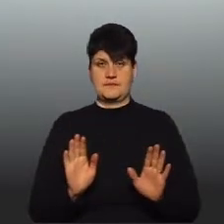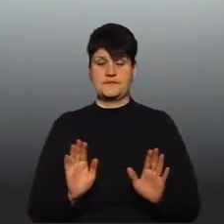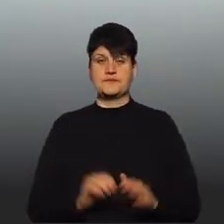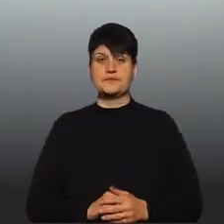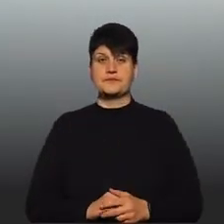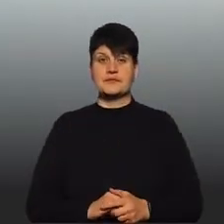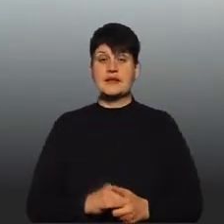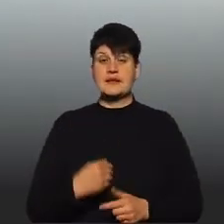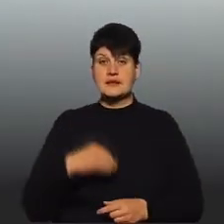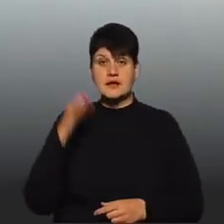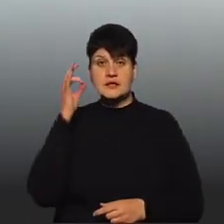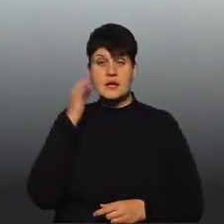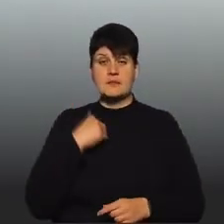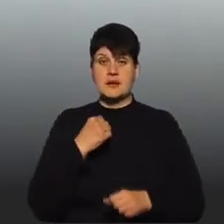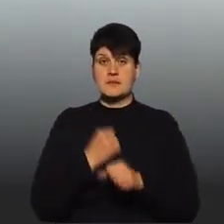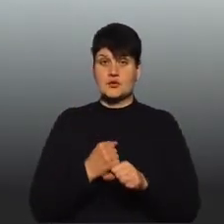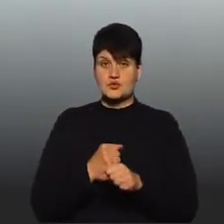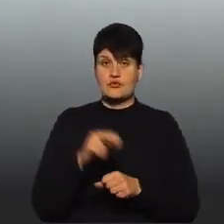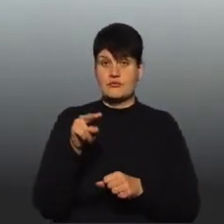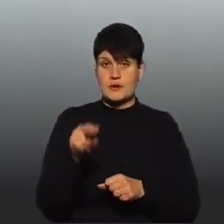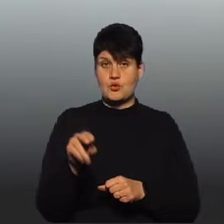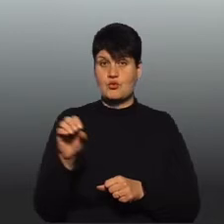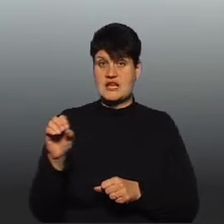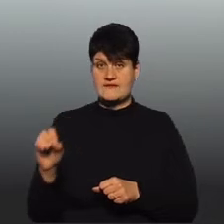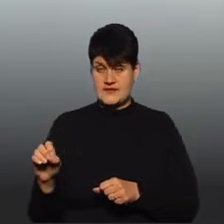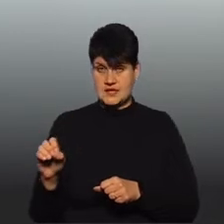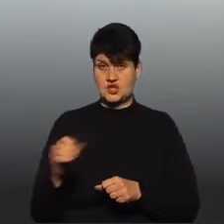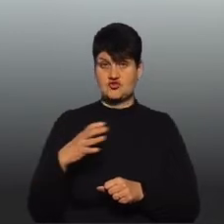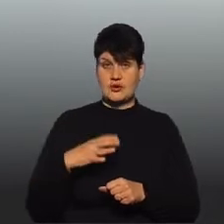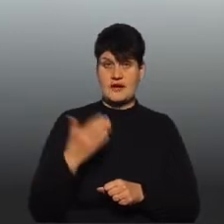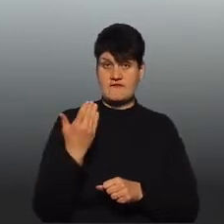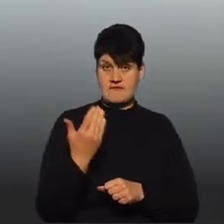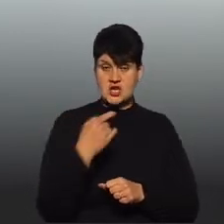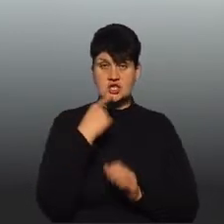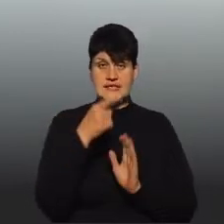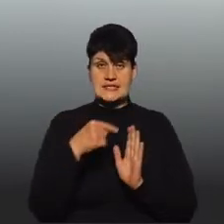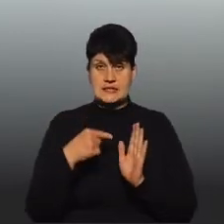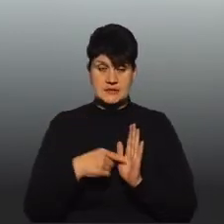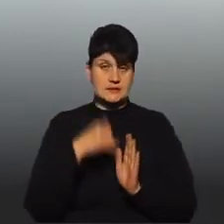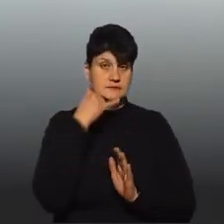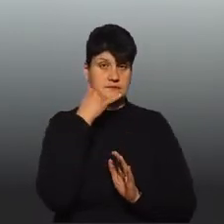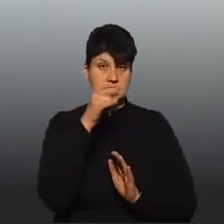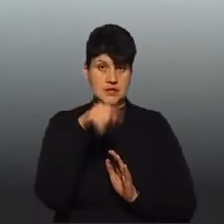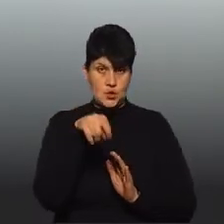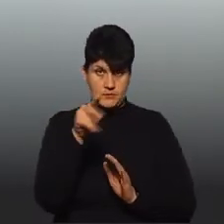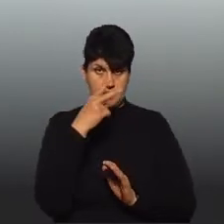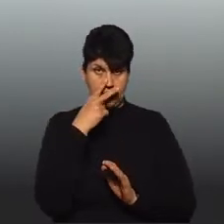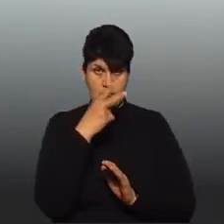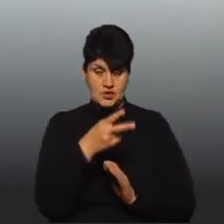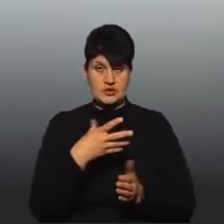що ми працюємо у прямому ефірі. Ми чекаємо ваших запитань. Телефонуйте за номером, який ви бачите на своїх